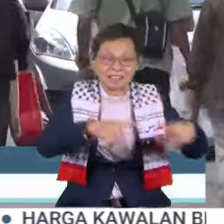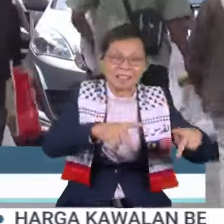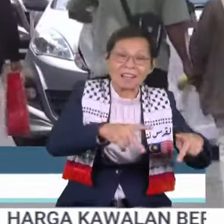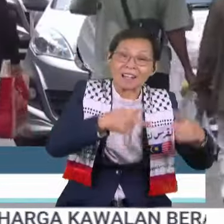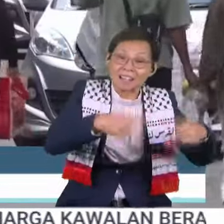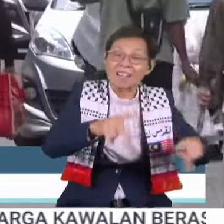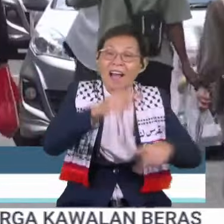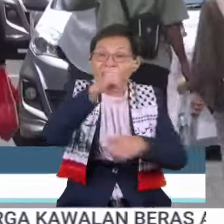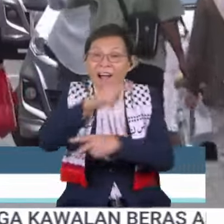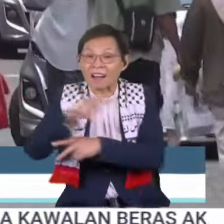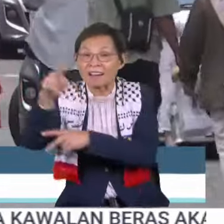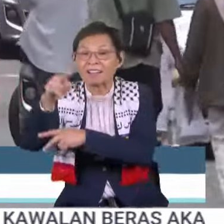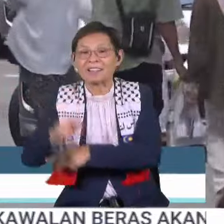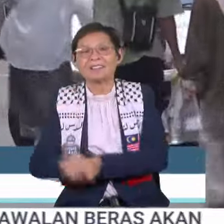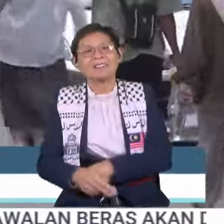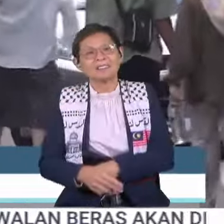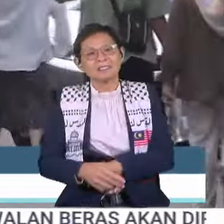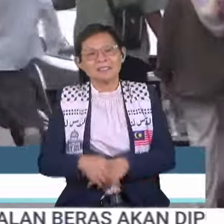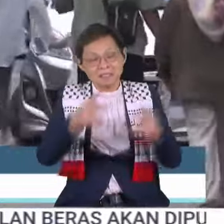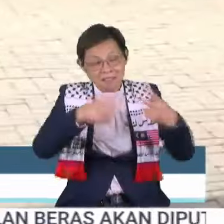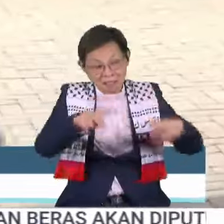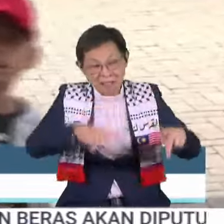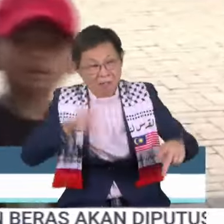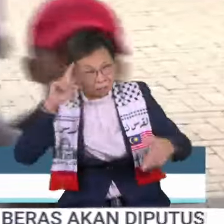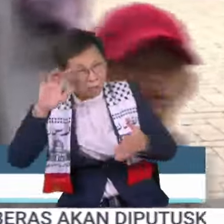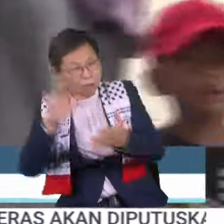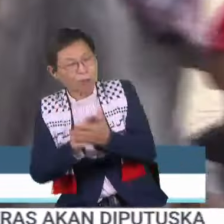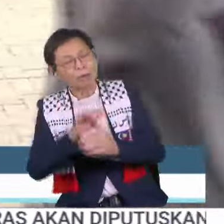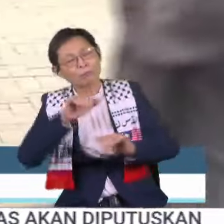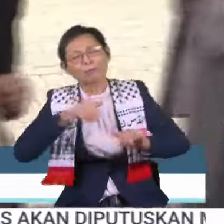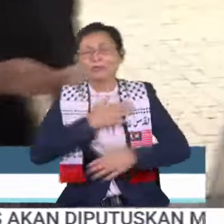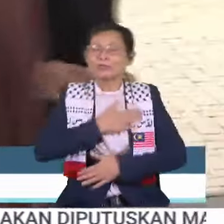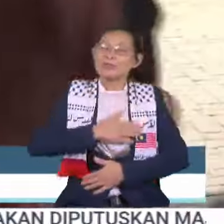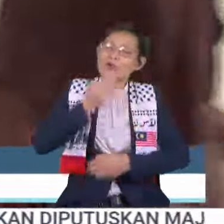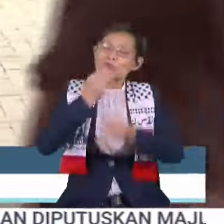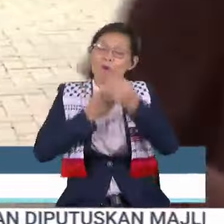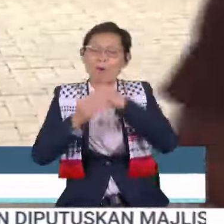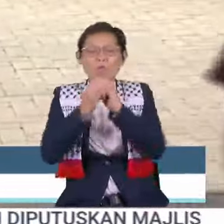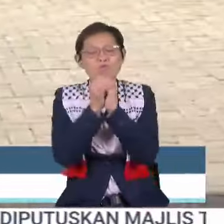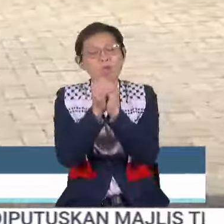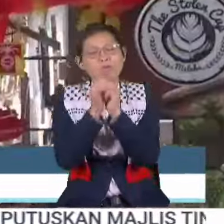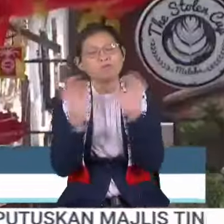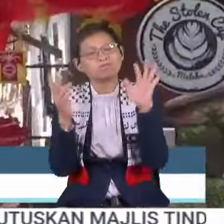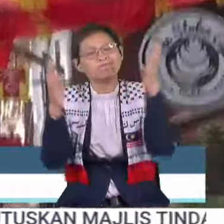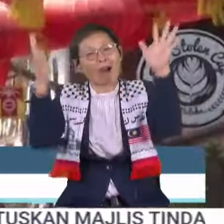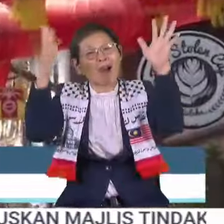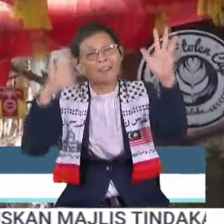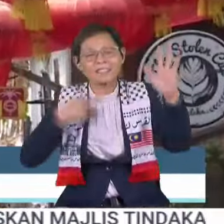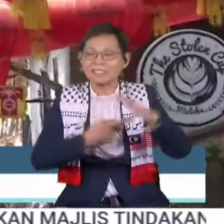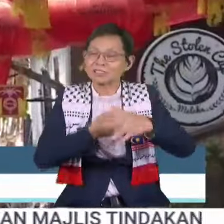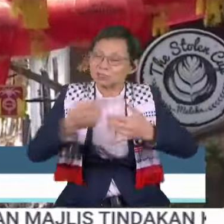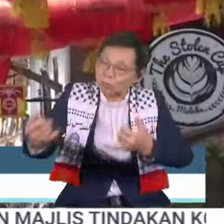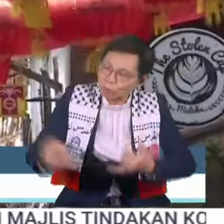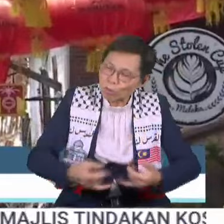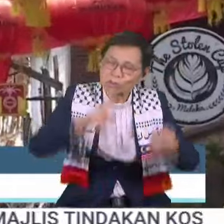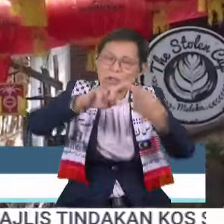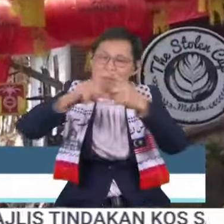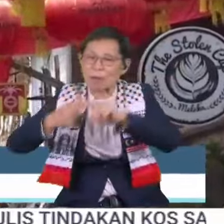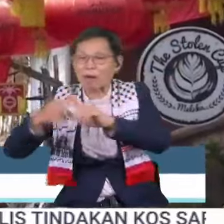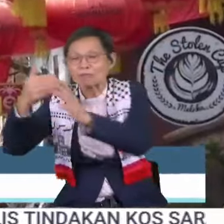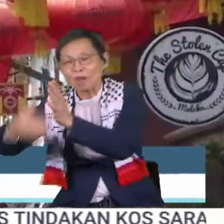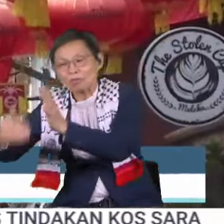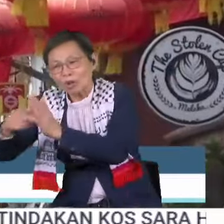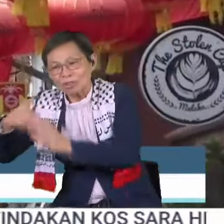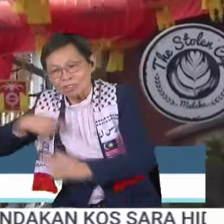tengok untuk meyakinkan kita boleh menikmati juadah-juadah Tahun Baru Cina kita jemput semua sahabat-sahabat saudara